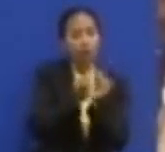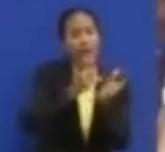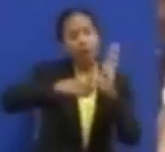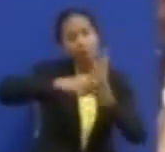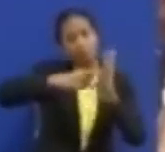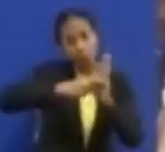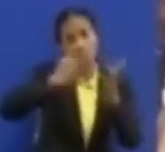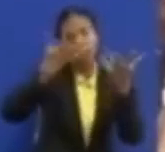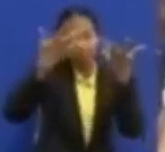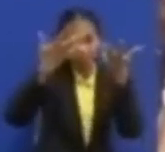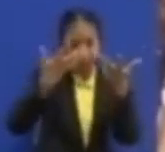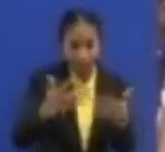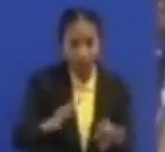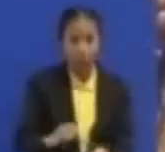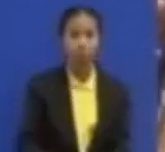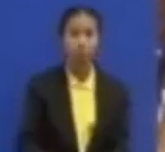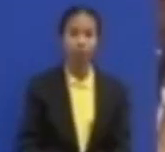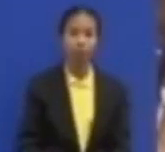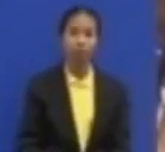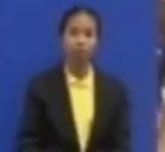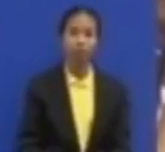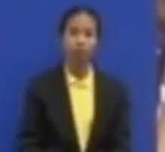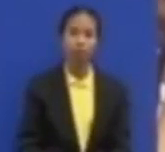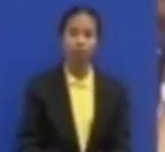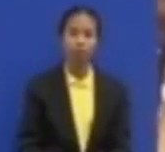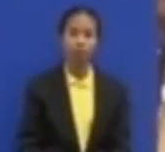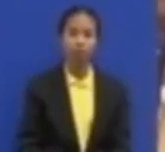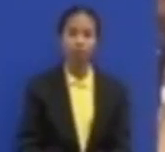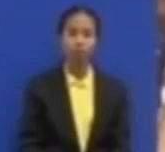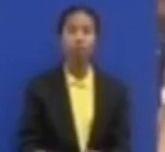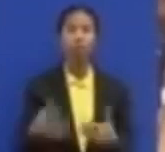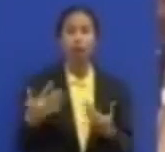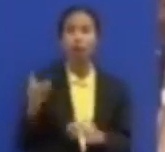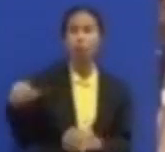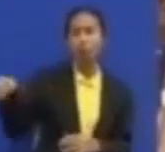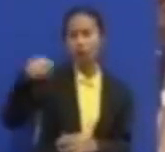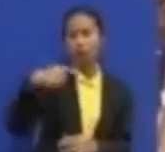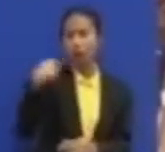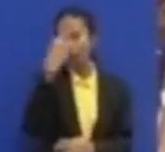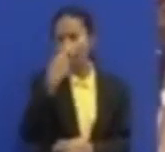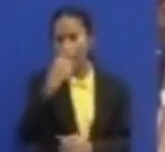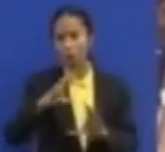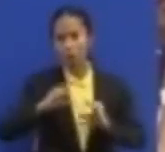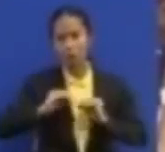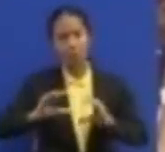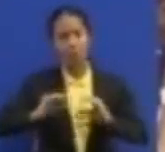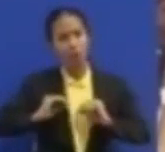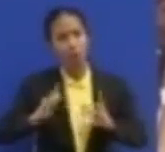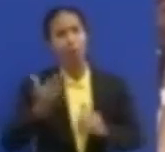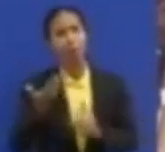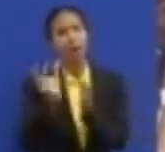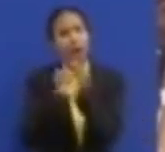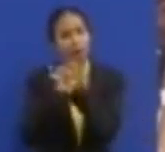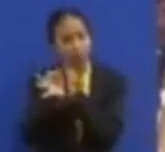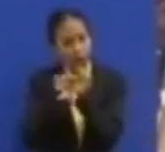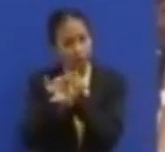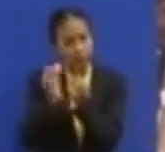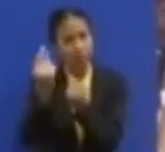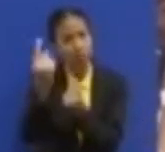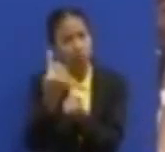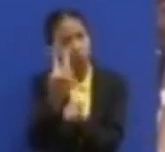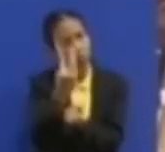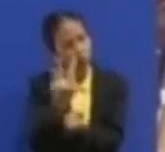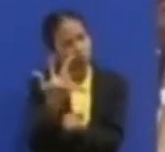ากนั้นก็อาจจะให้ผู้ที่เห็นด้วยและไม่เห็นด้วยสองฝ่ายอภิปรายอีกท่านหรือสองท่าน